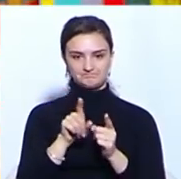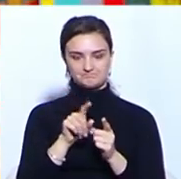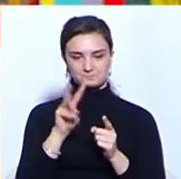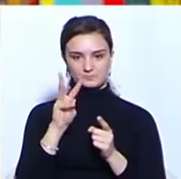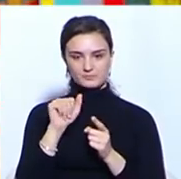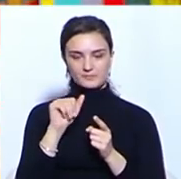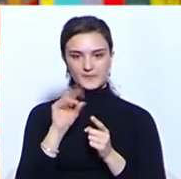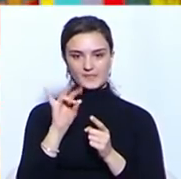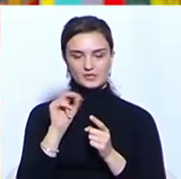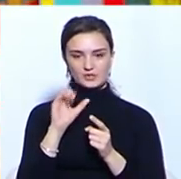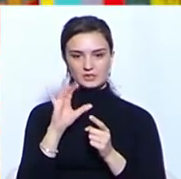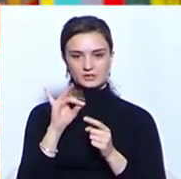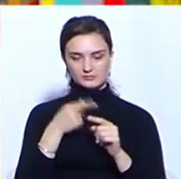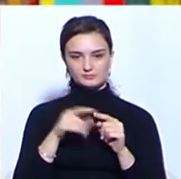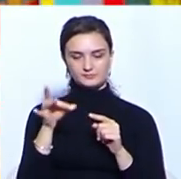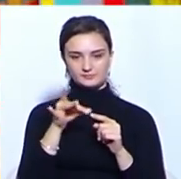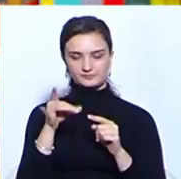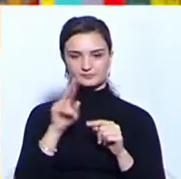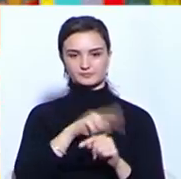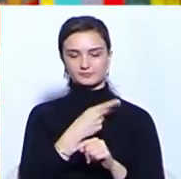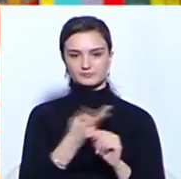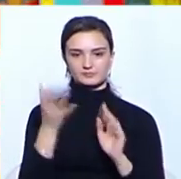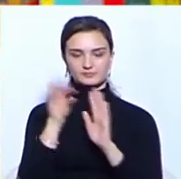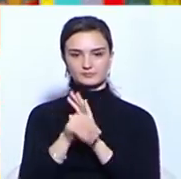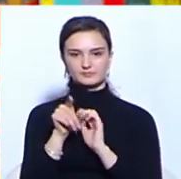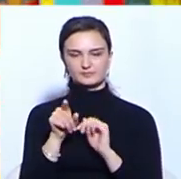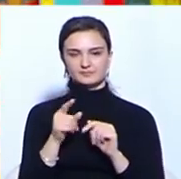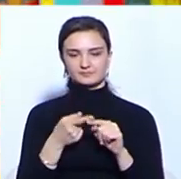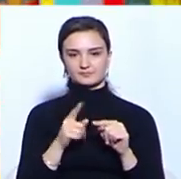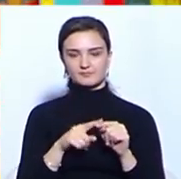მანჩესტერის საუნივერსიტეტო და რეგიონალური საავადმყოფოების ქსელში